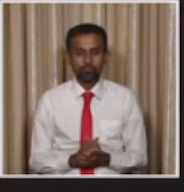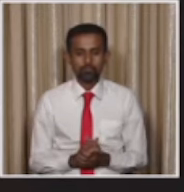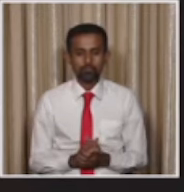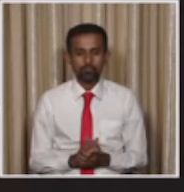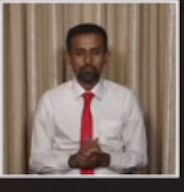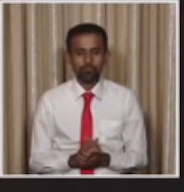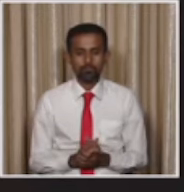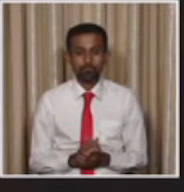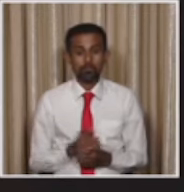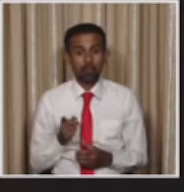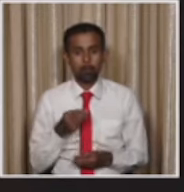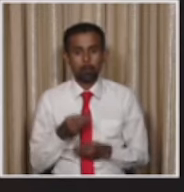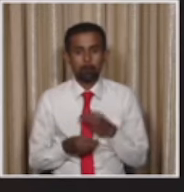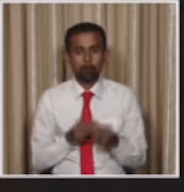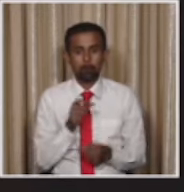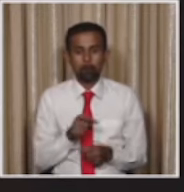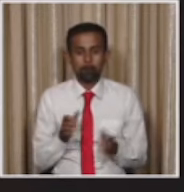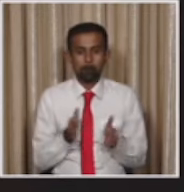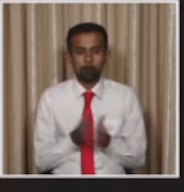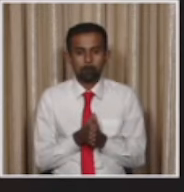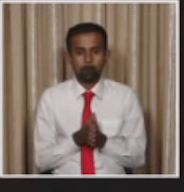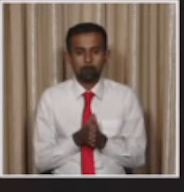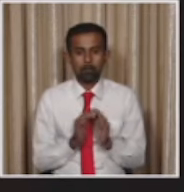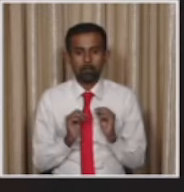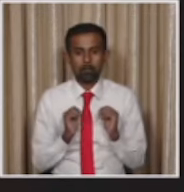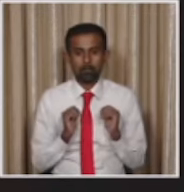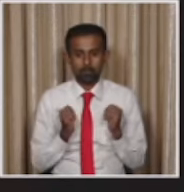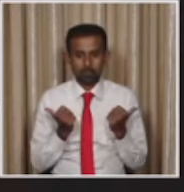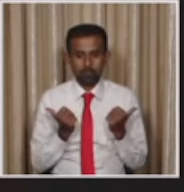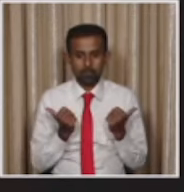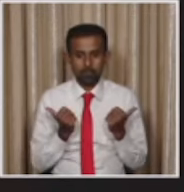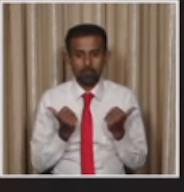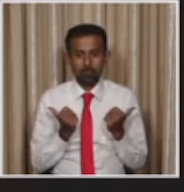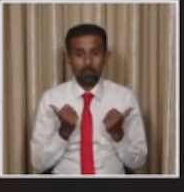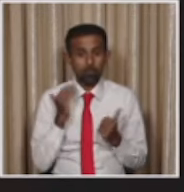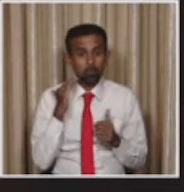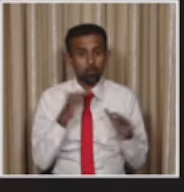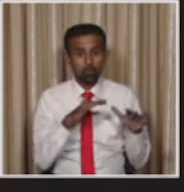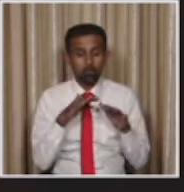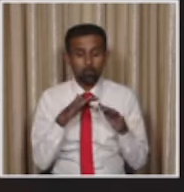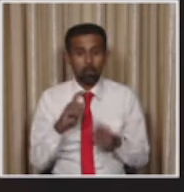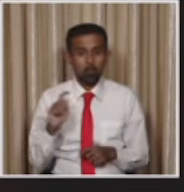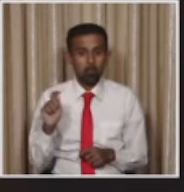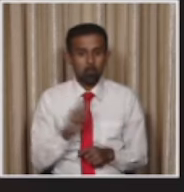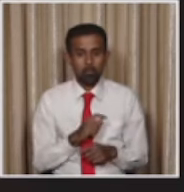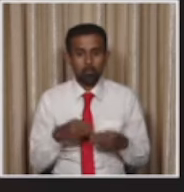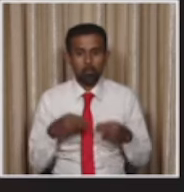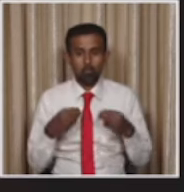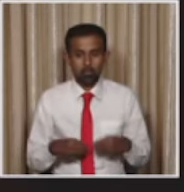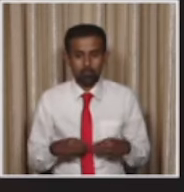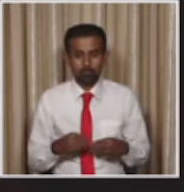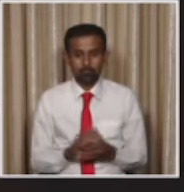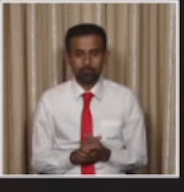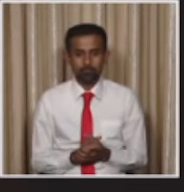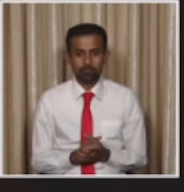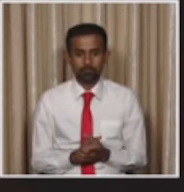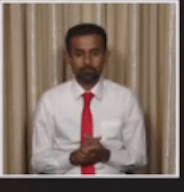ඒ ව්‍යාපාරිකයන් නැතුළු ඒ ව්‍යාපාර වලින් ජීවත් වෙච්ච ජනතාවගේ ආදායම් ටික අහිමි වෙනකොට